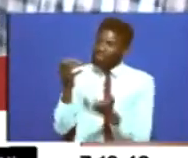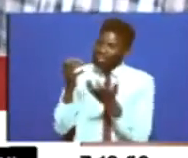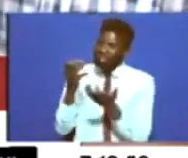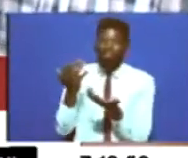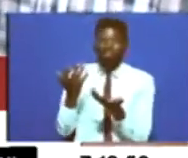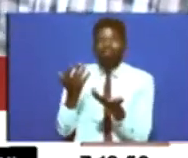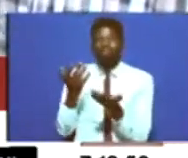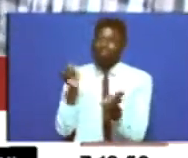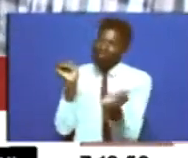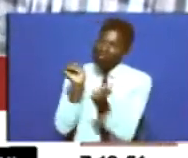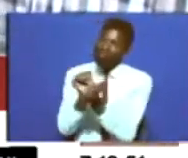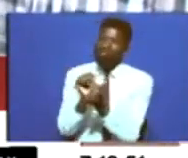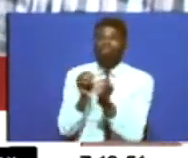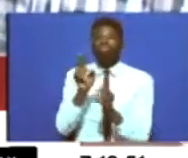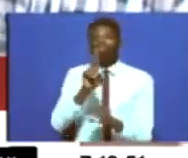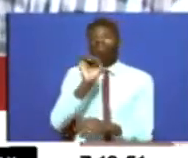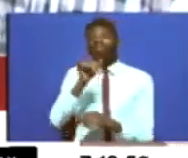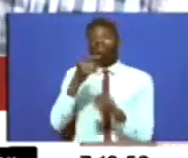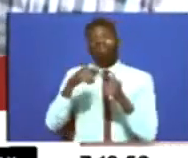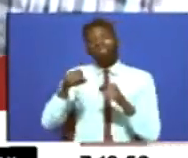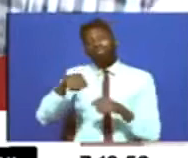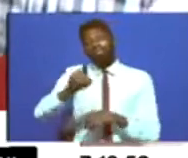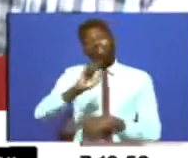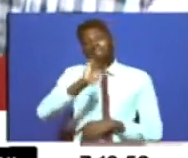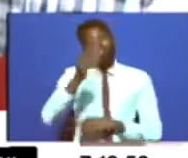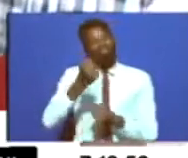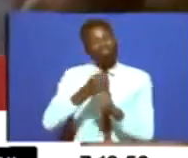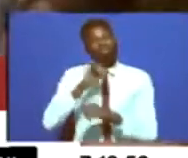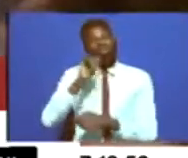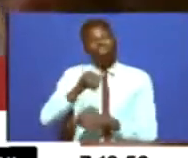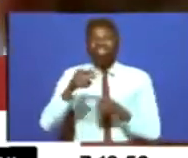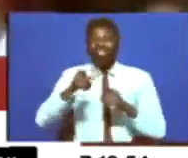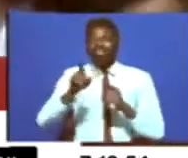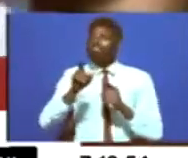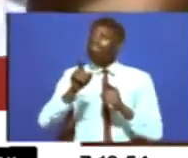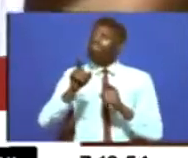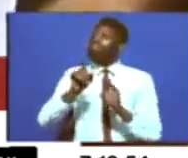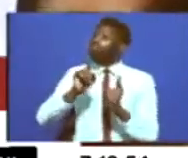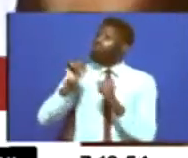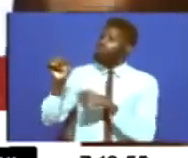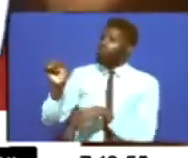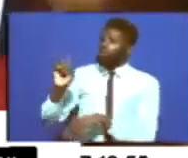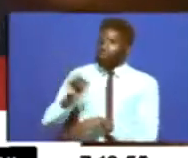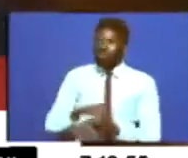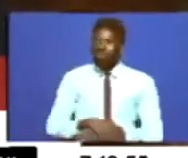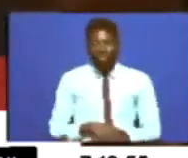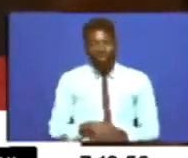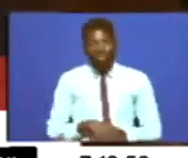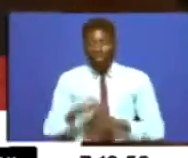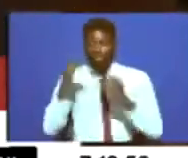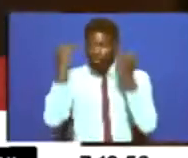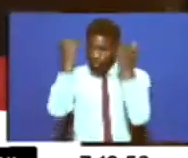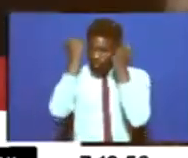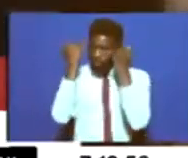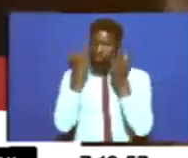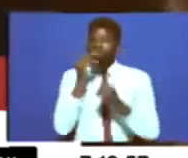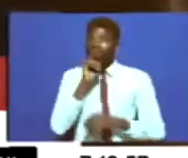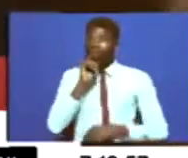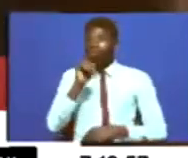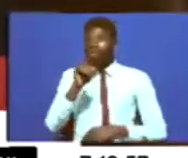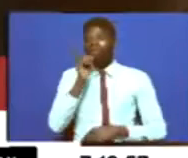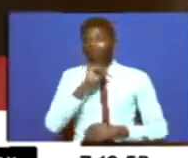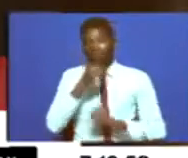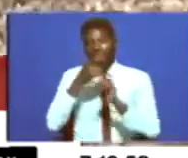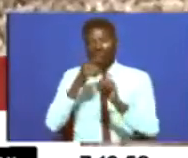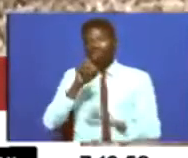there, but they don't do that. What they do is that they go all the way to Nairobi. Licha ya kupata agizo la mahakama kutoka mahakama ya Mavoko